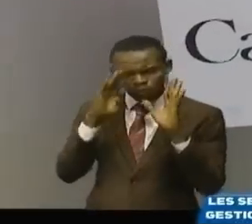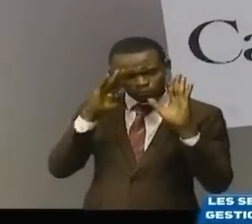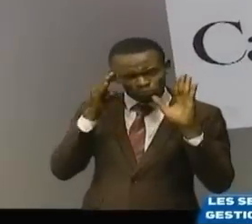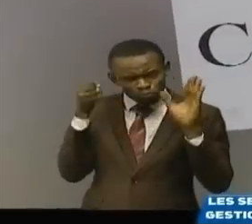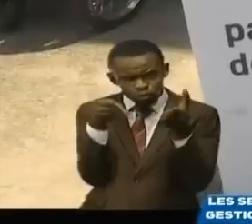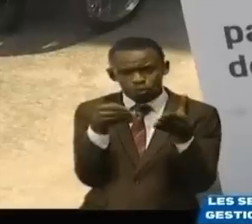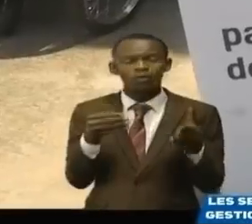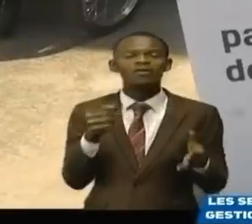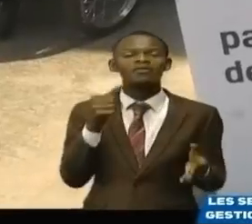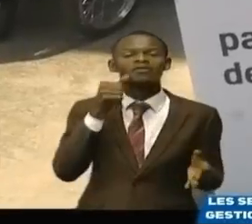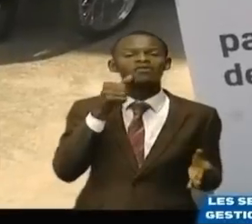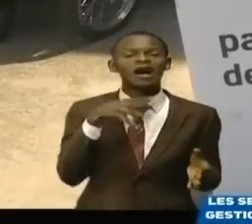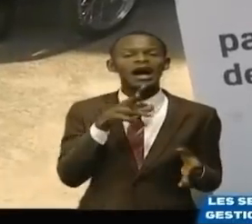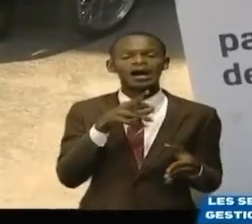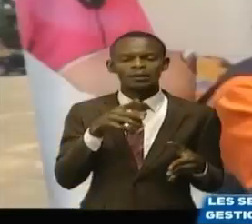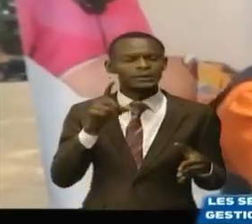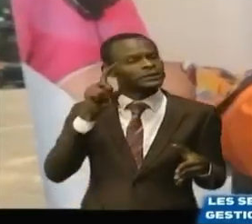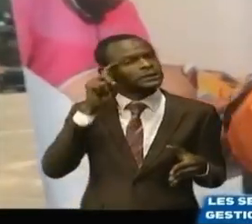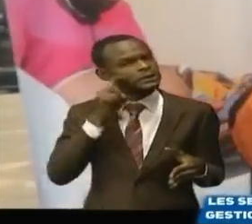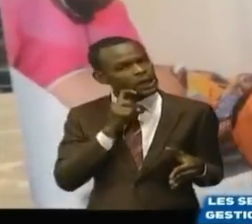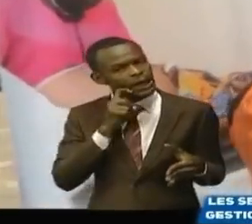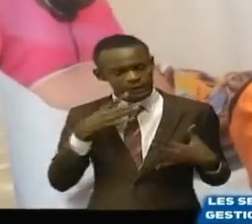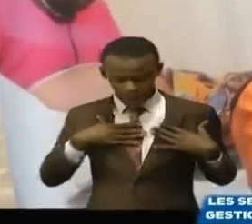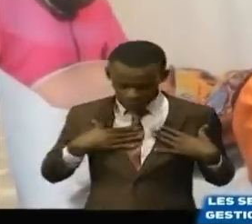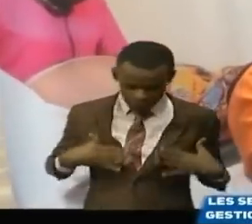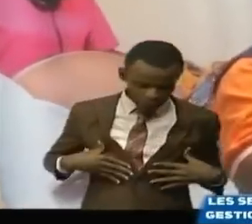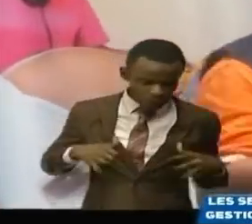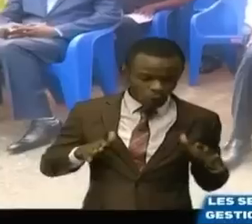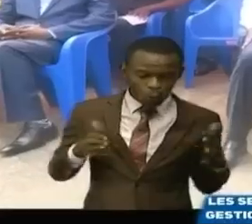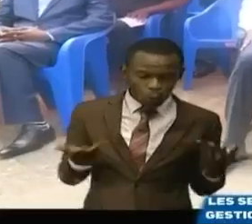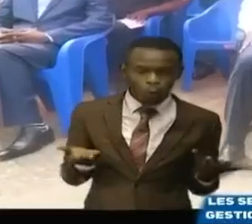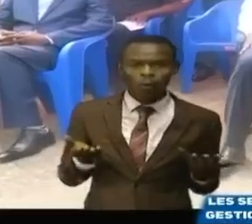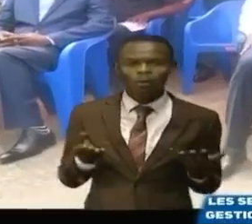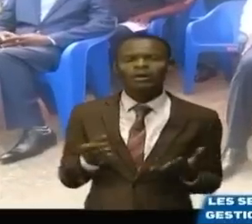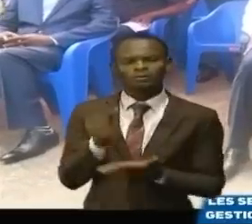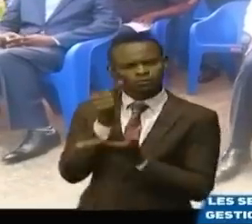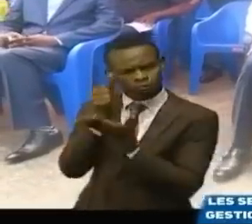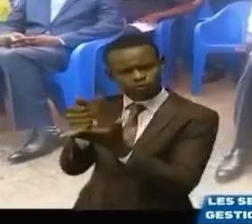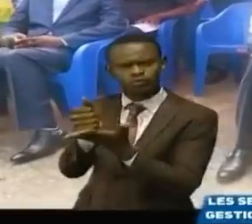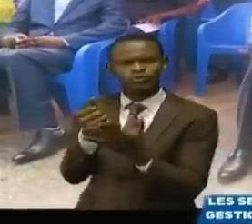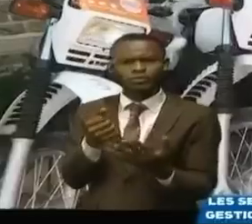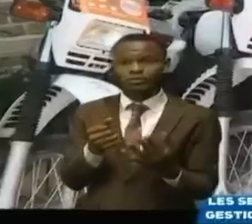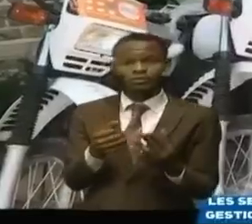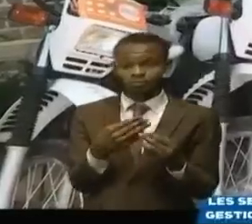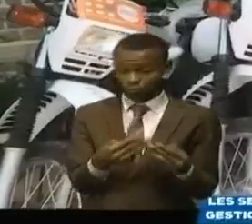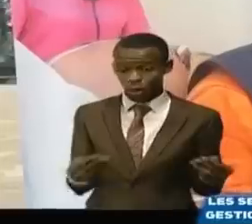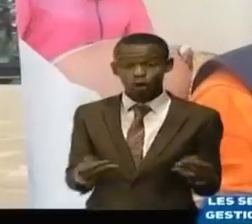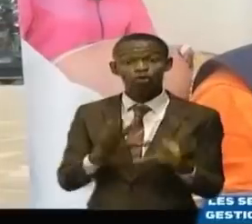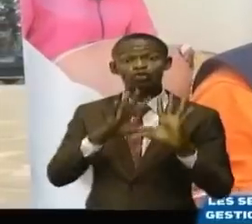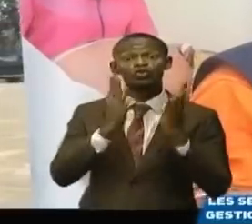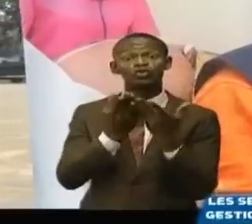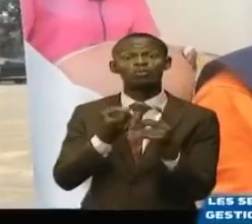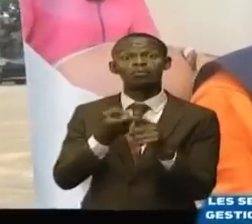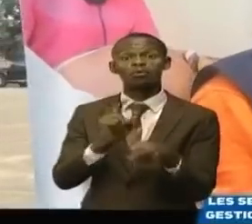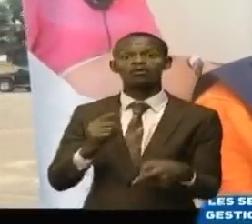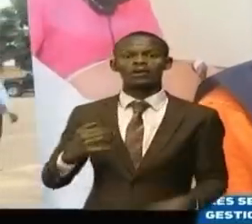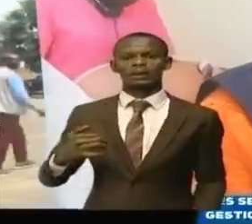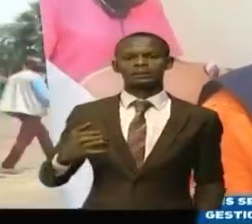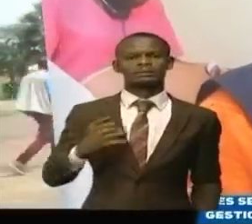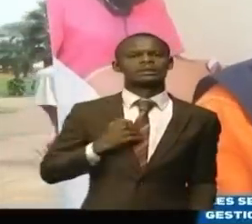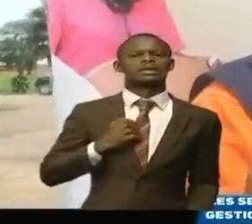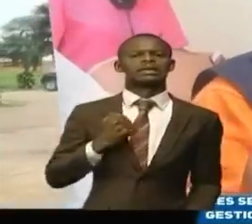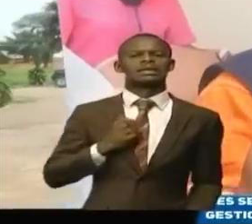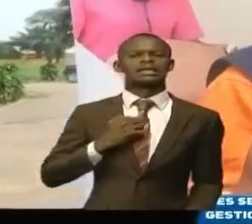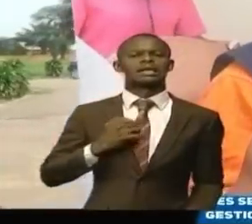Canada à travers UNFPA, explique Marguerite Kunduma, chef de bureau UNFPA Grand Kassai. Notre mandat veut